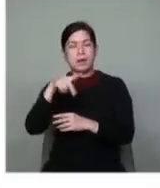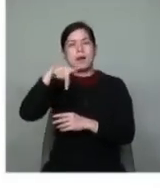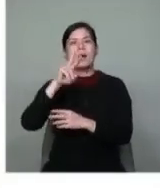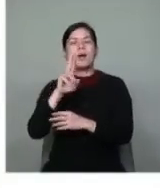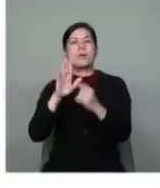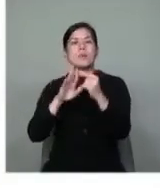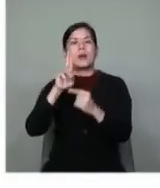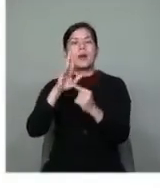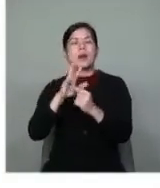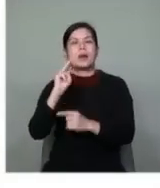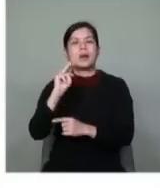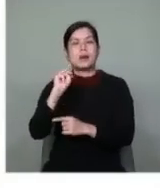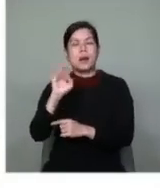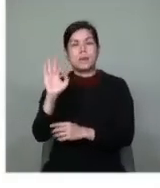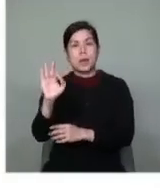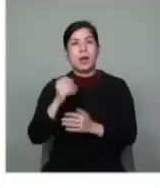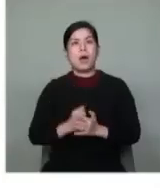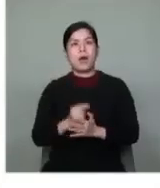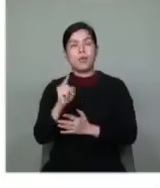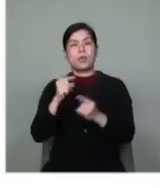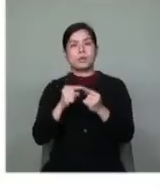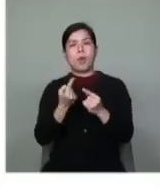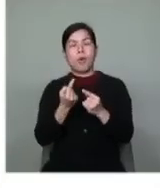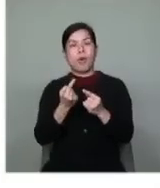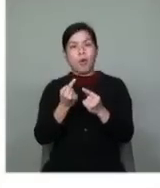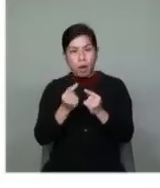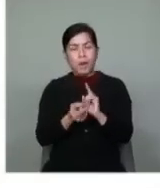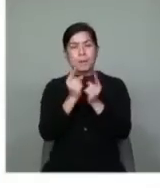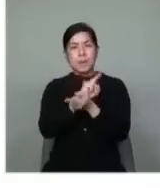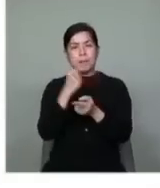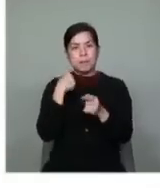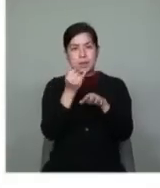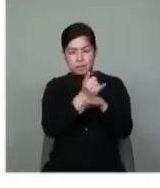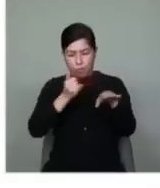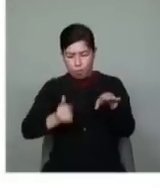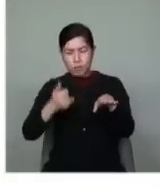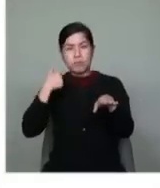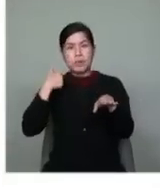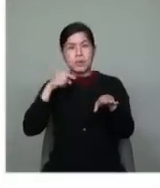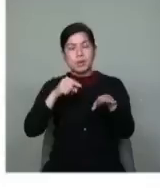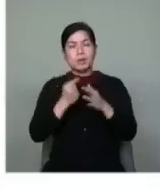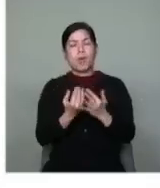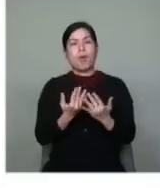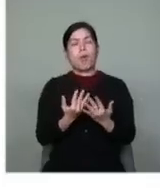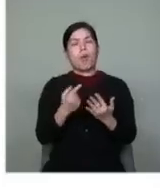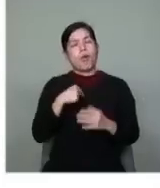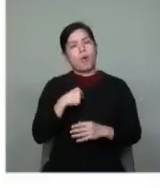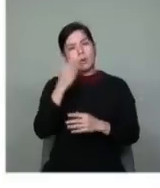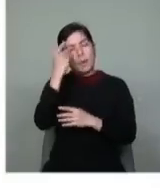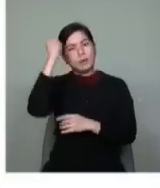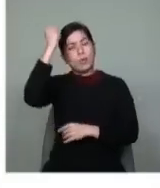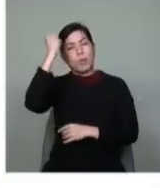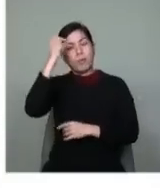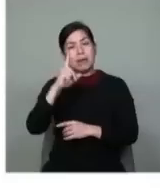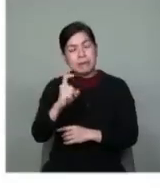คะต้องลงไปยืนตากฝนเพื่อรอรถประจำทางคันต่อไปอะค่ะหลายคนนะระบายความรู้สึกผ่